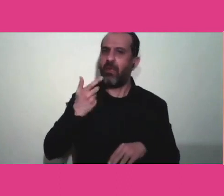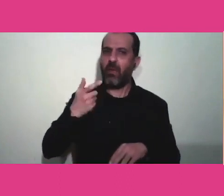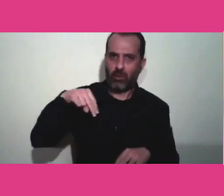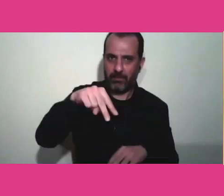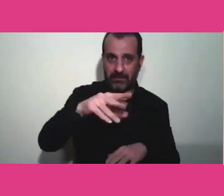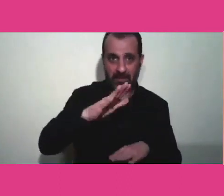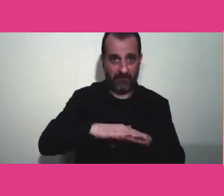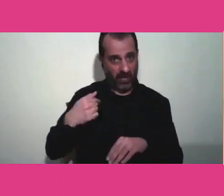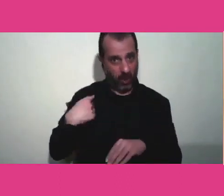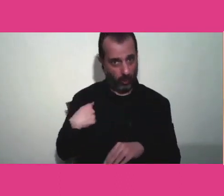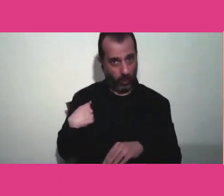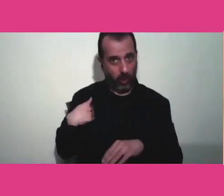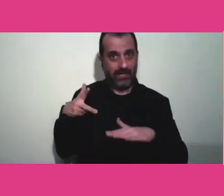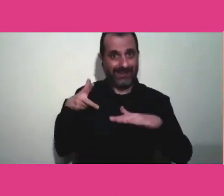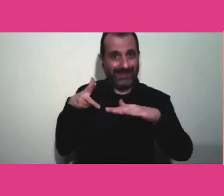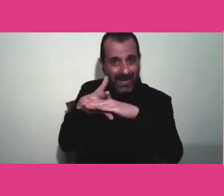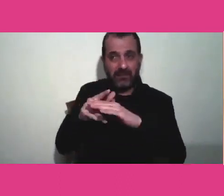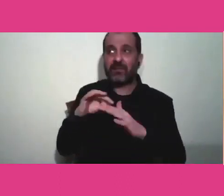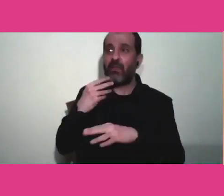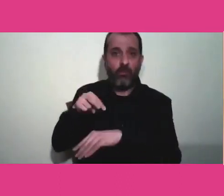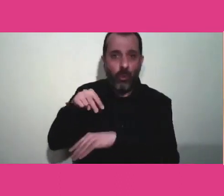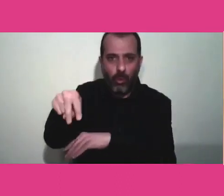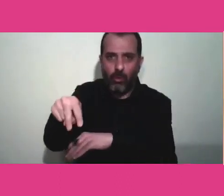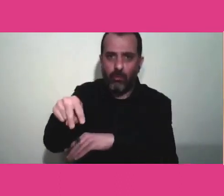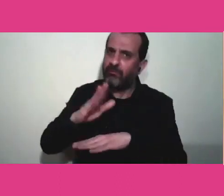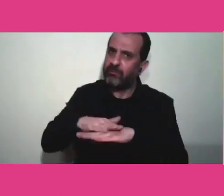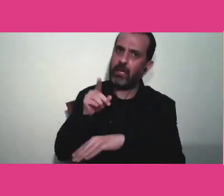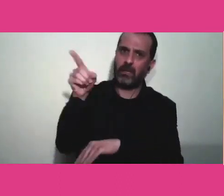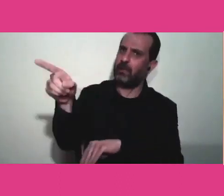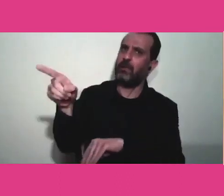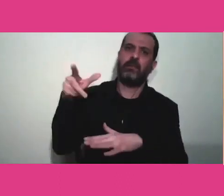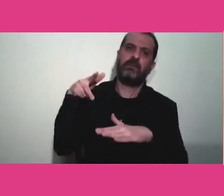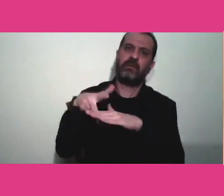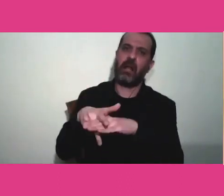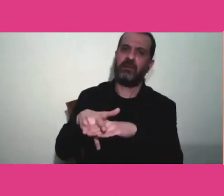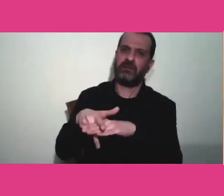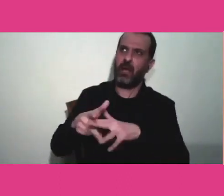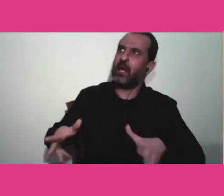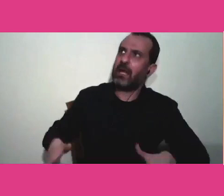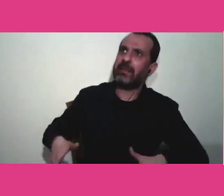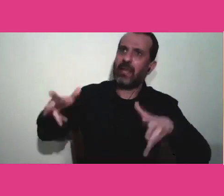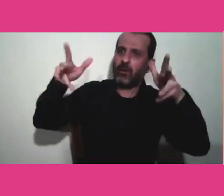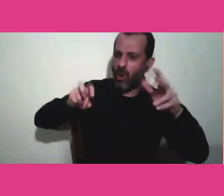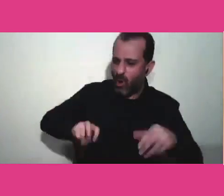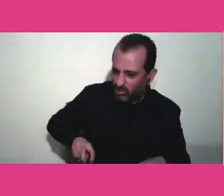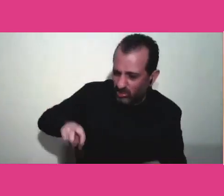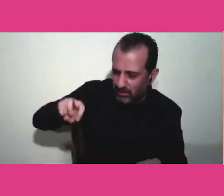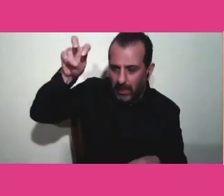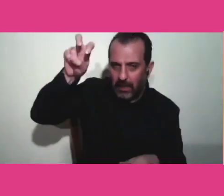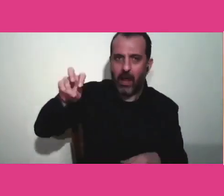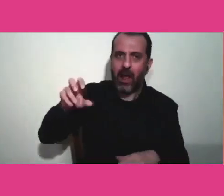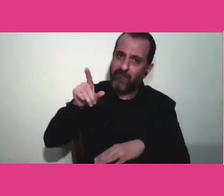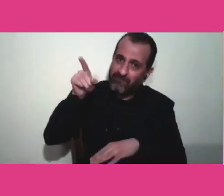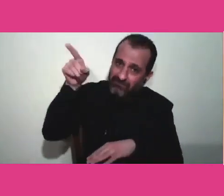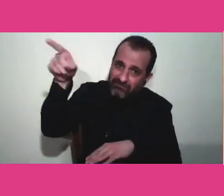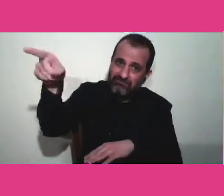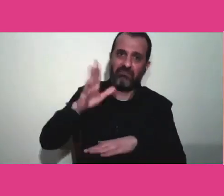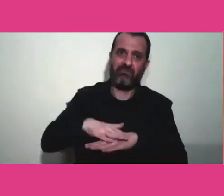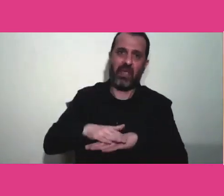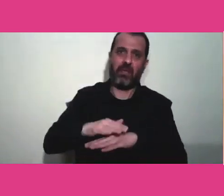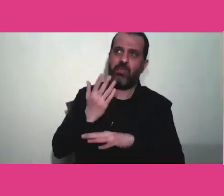η τράπεζα που έχει σκάλες στην είσοδο. Οπότε κάπως έτσι όλα αυτά κόλλησαν. Ένιωσα